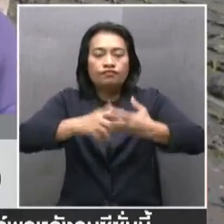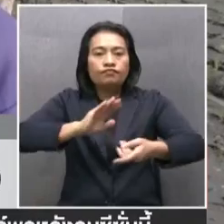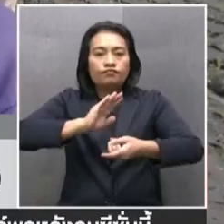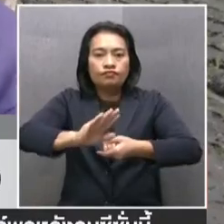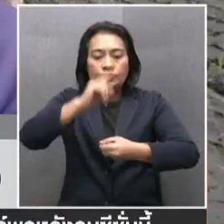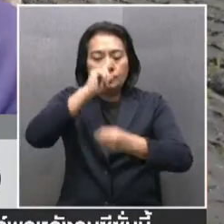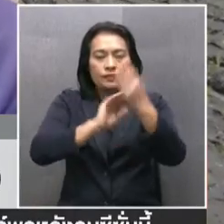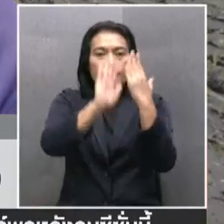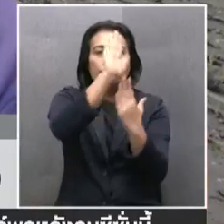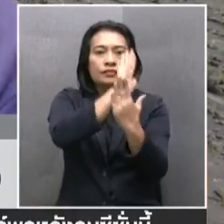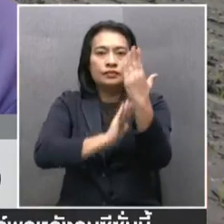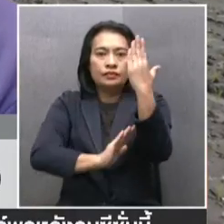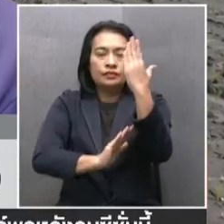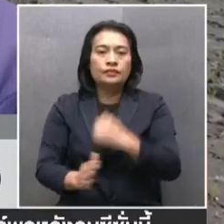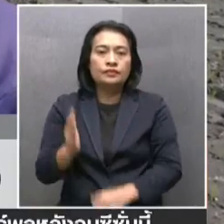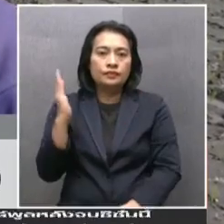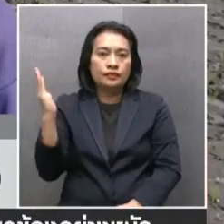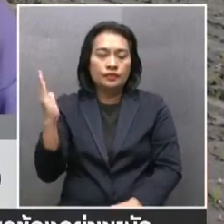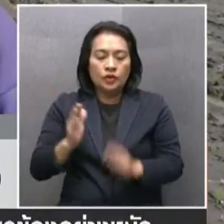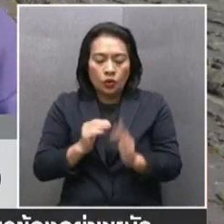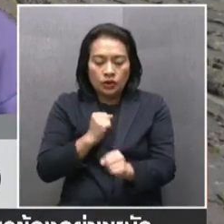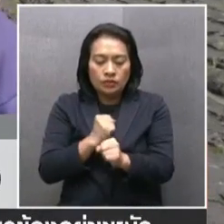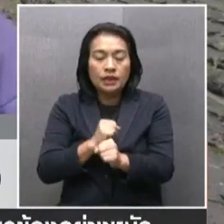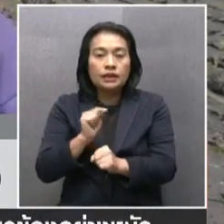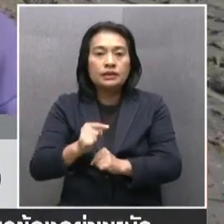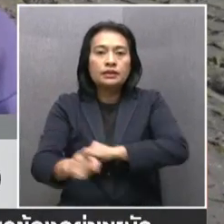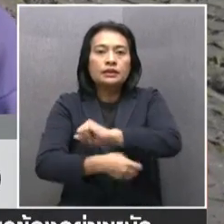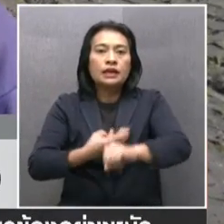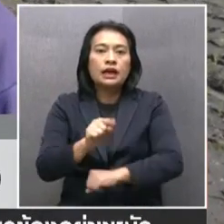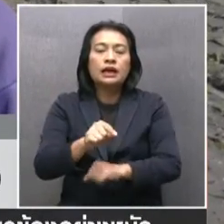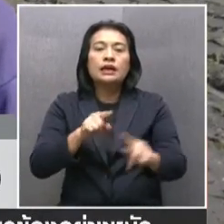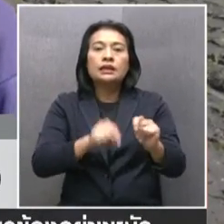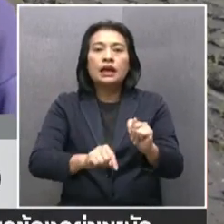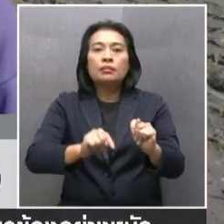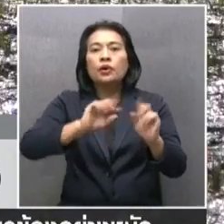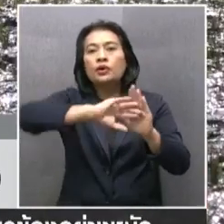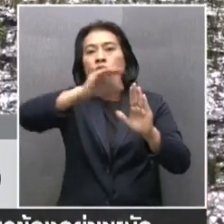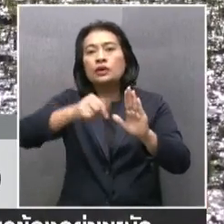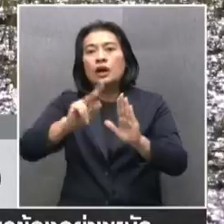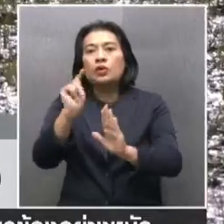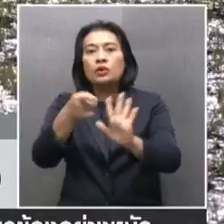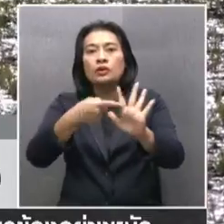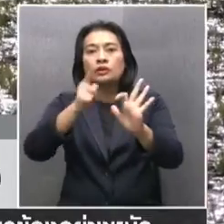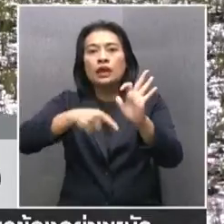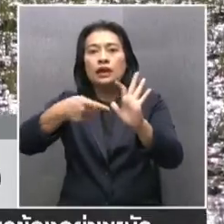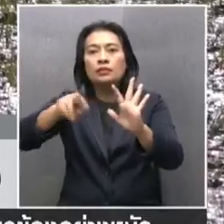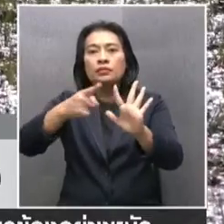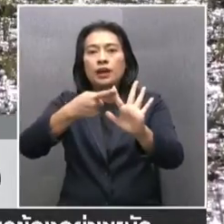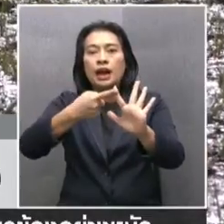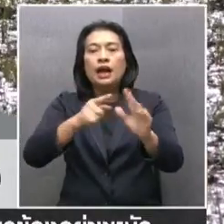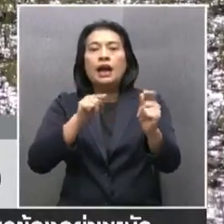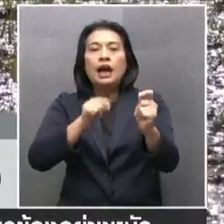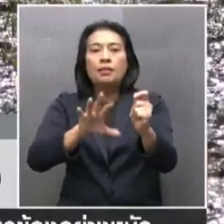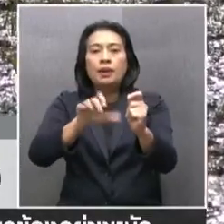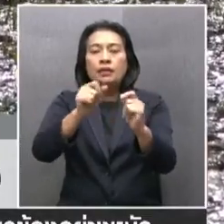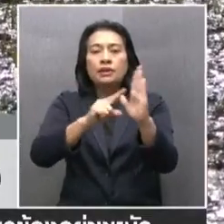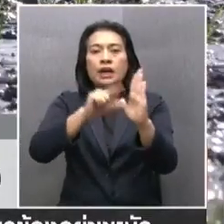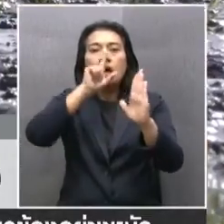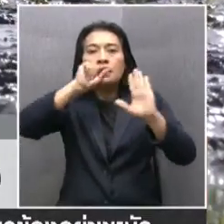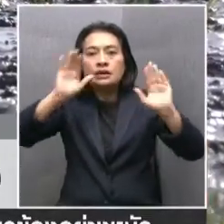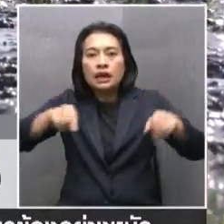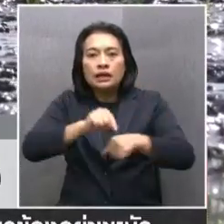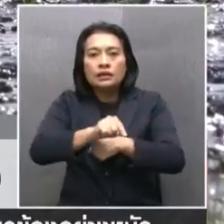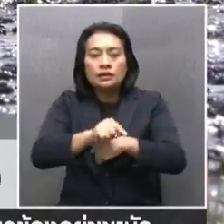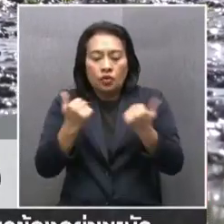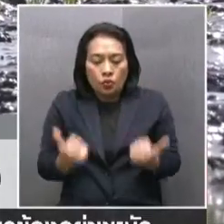ชัยนาทยุทธกิจชาวนาตำบลเขาท่าพระอำเภอเมืองชัยนาทบอกว่าการลงมือทำนาในวันพืชมงคล